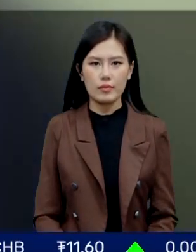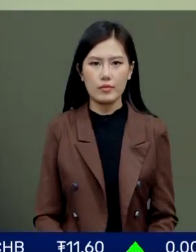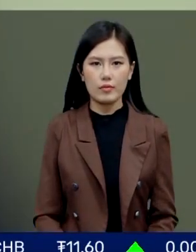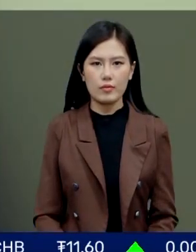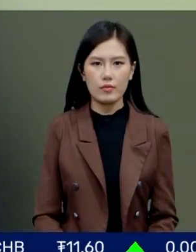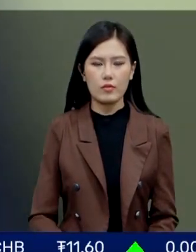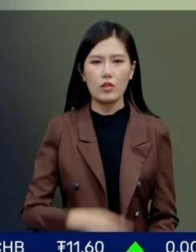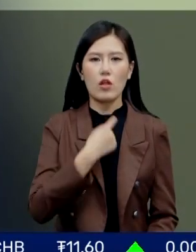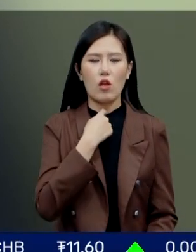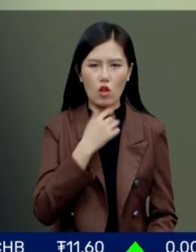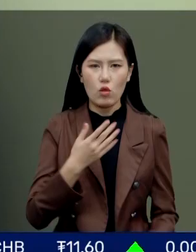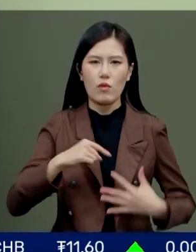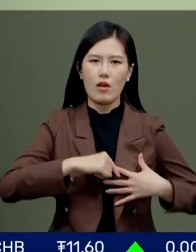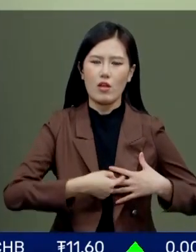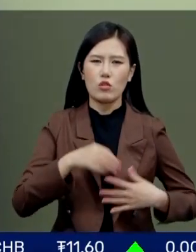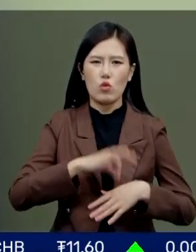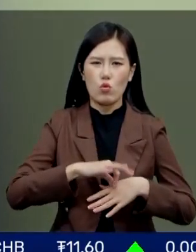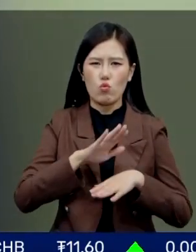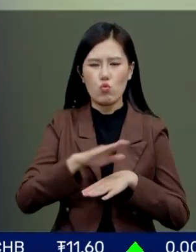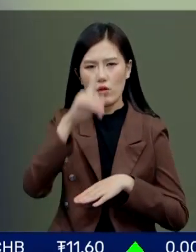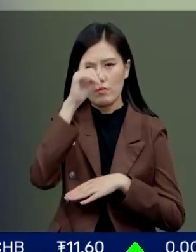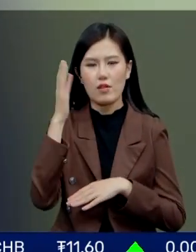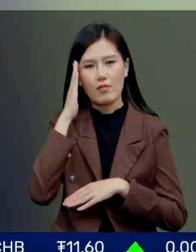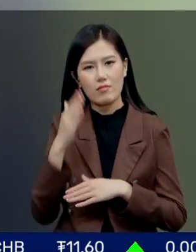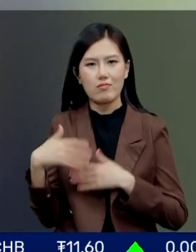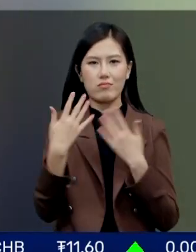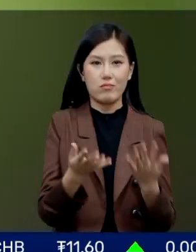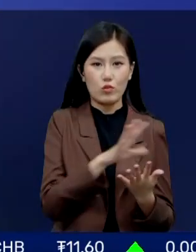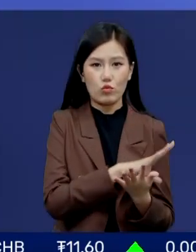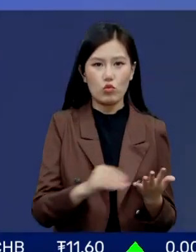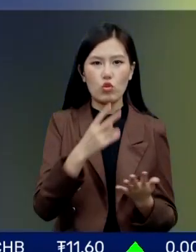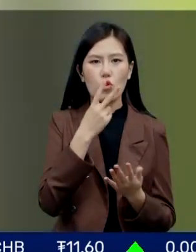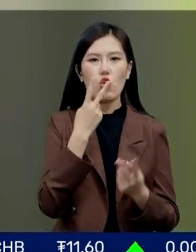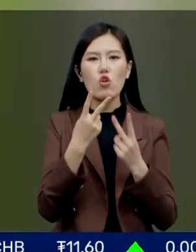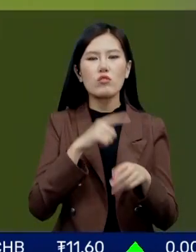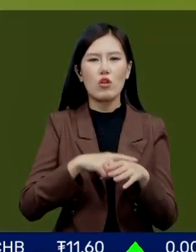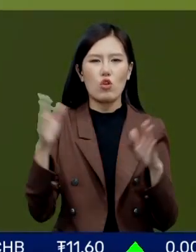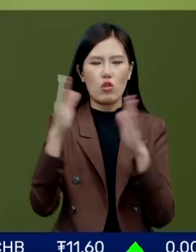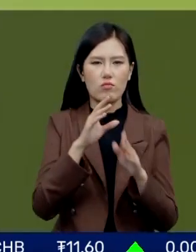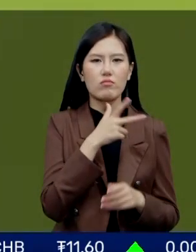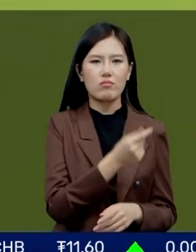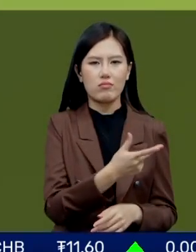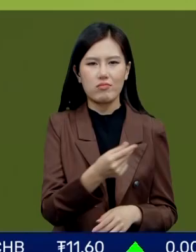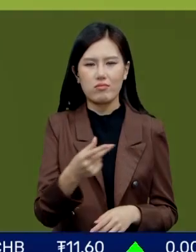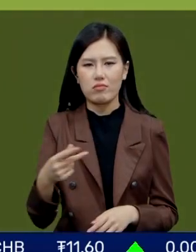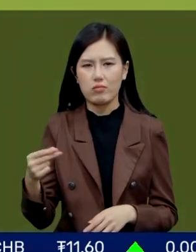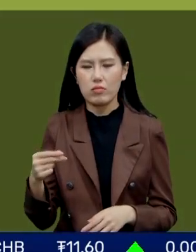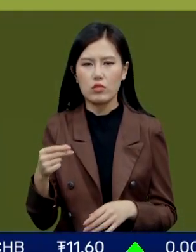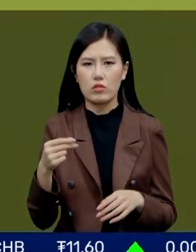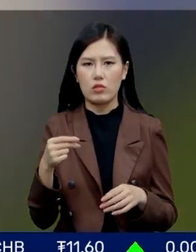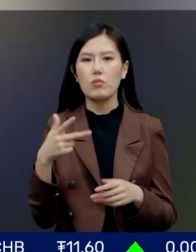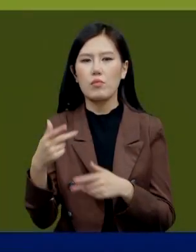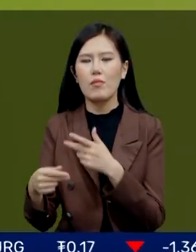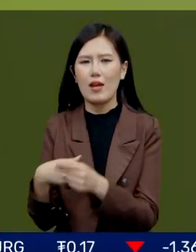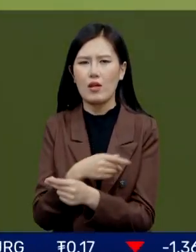Ханиа таталгаагаар хэвтэн эмчлүүлж байгаа хүүхдүүдийн оройн тариаг 22 цагт хийж эхэлжээ. 21-р хүүхдэд оройн тариа хийх явцад тарилга хэлгэсэн эхний хүүхдээ